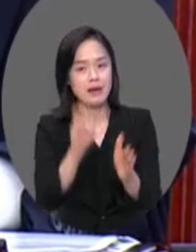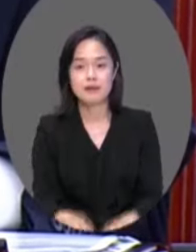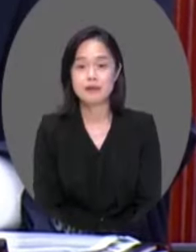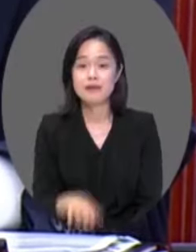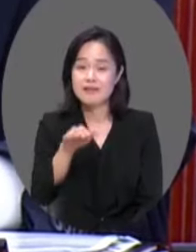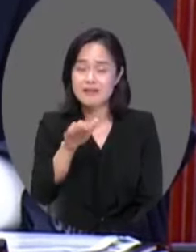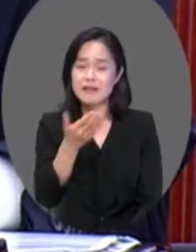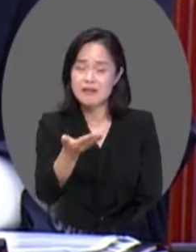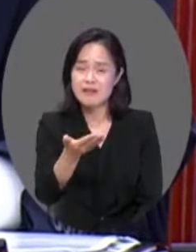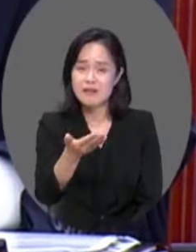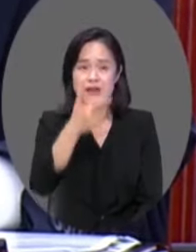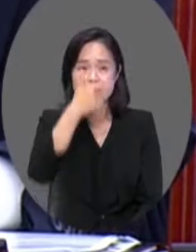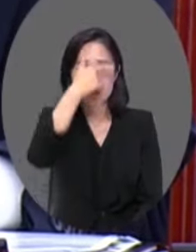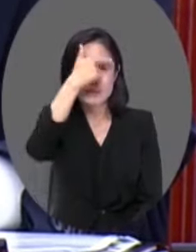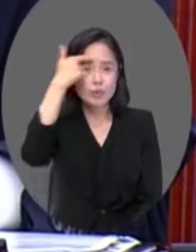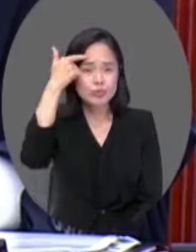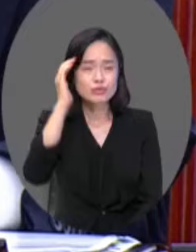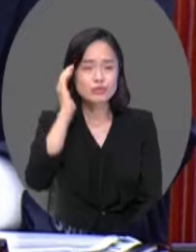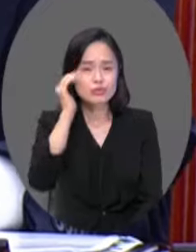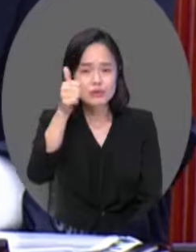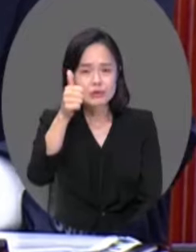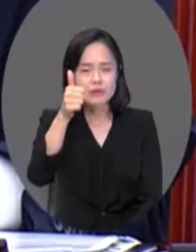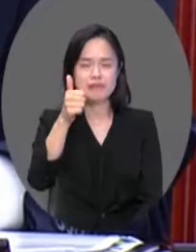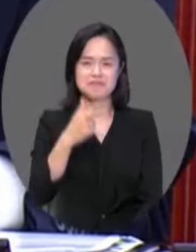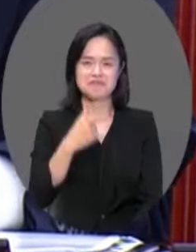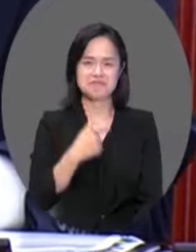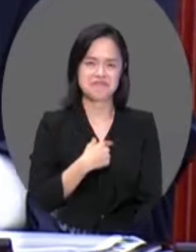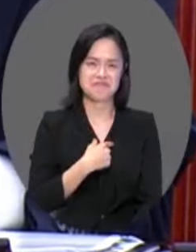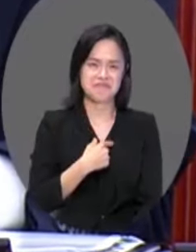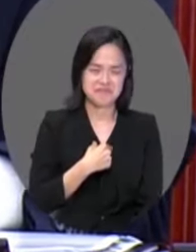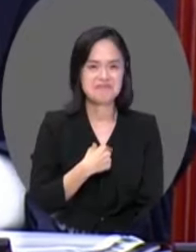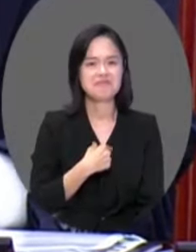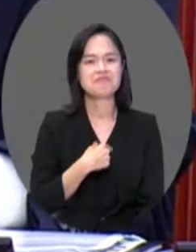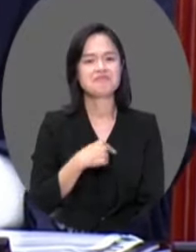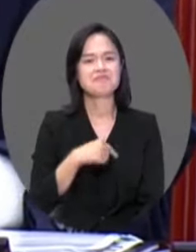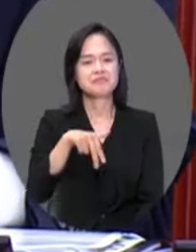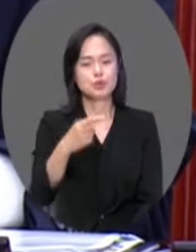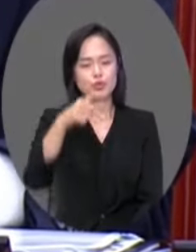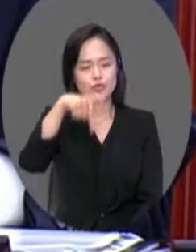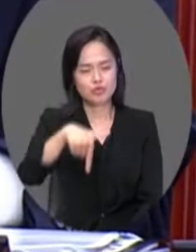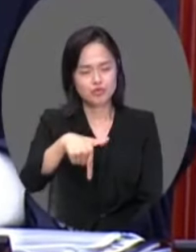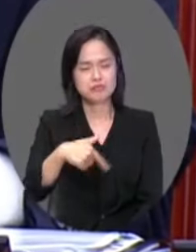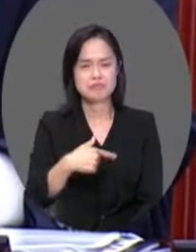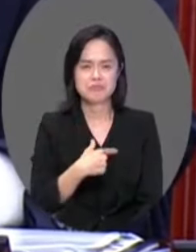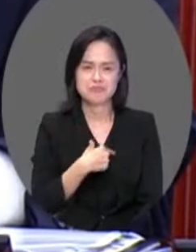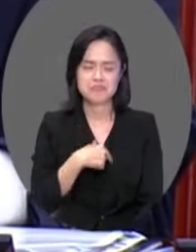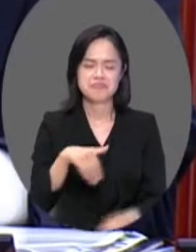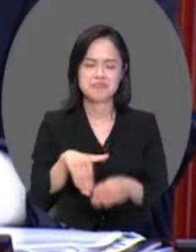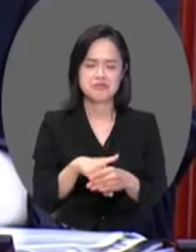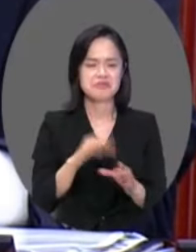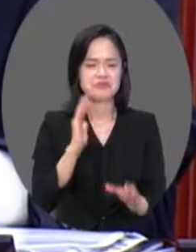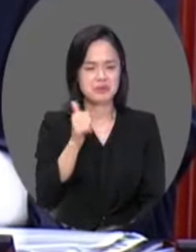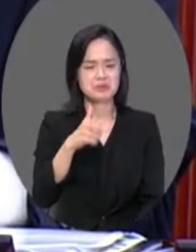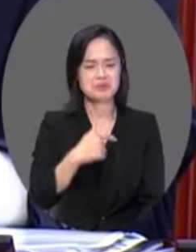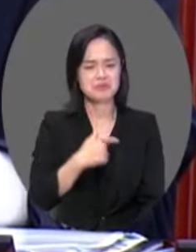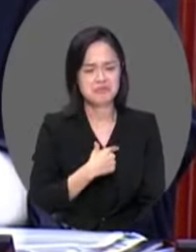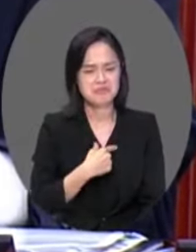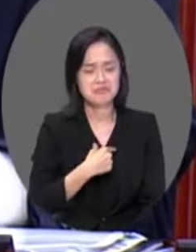부정하고 개혁신당하고 이준석도 싫어하고 조국 대표도 별로 안 좋아하시는데 방송 보면은 그럼 누구랑 정부적 역할 하시려고 하시는